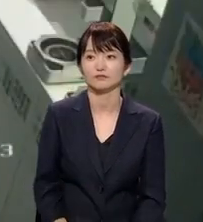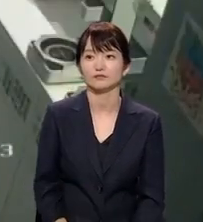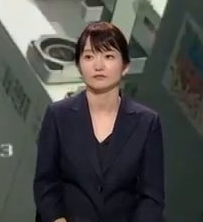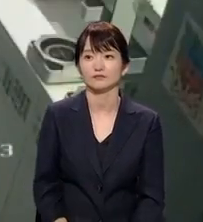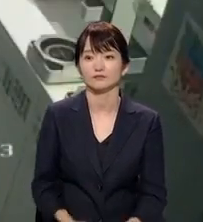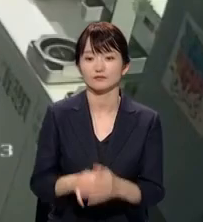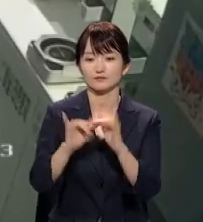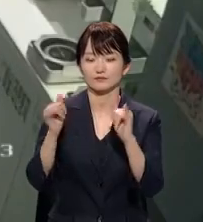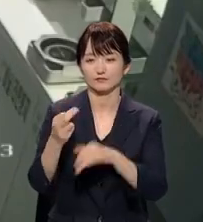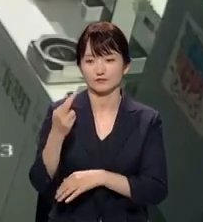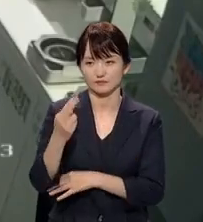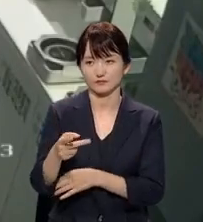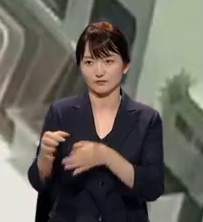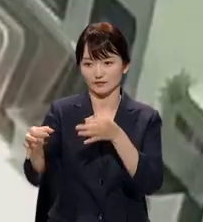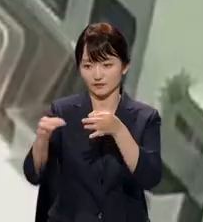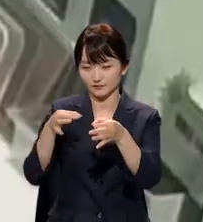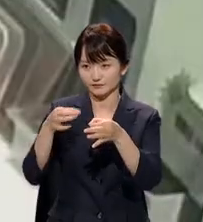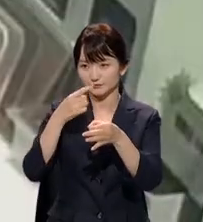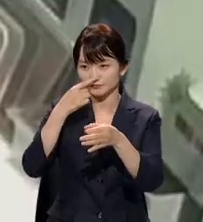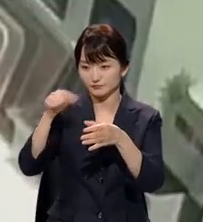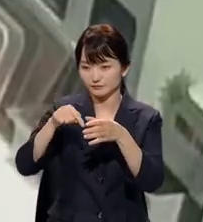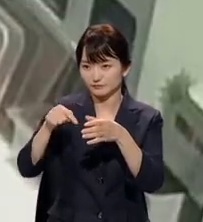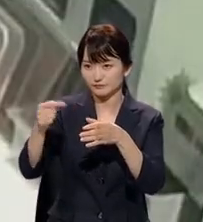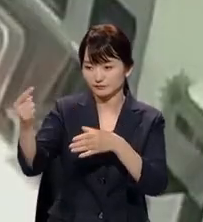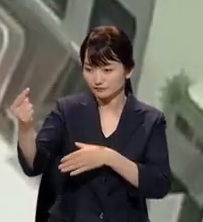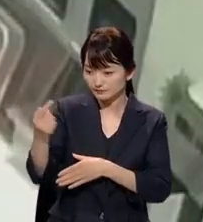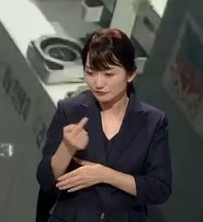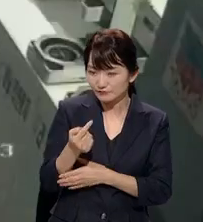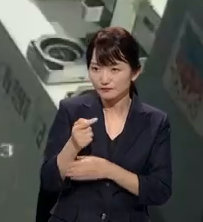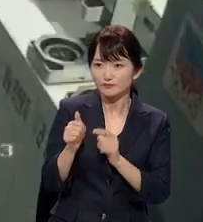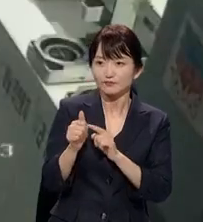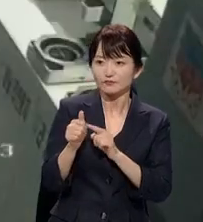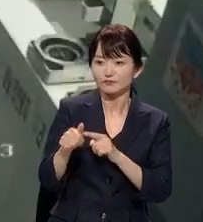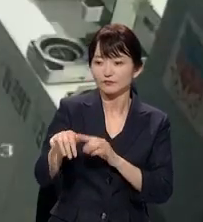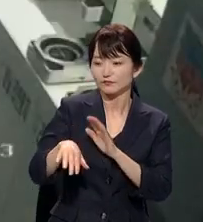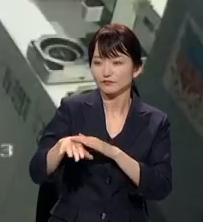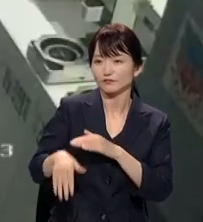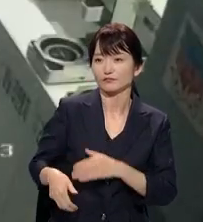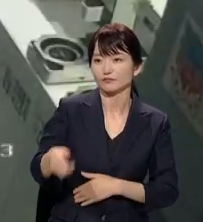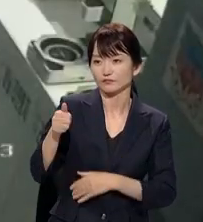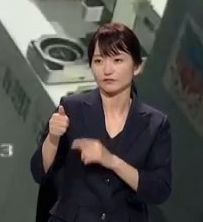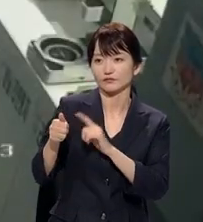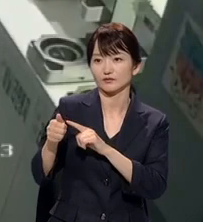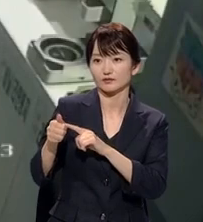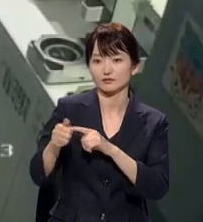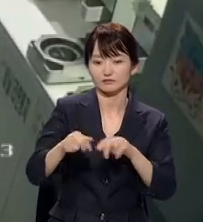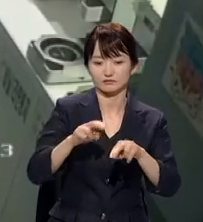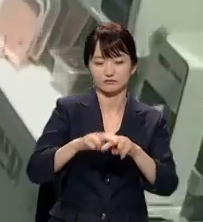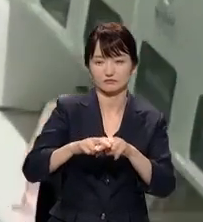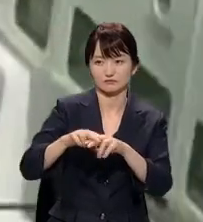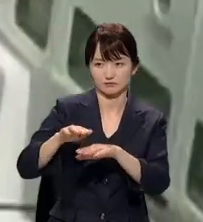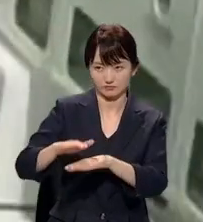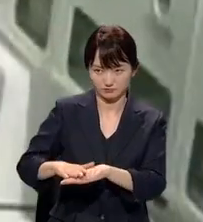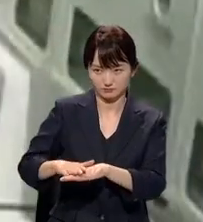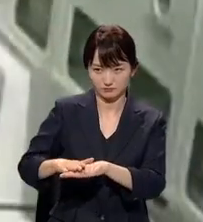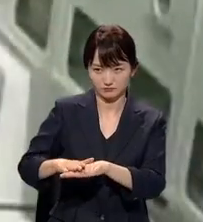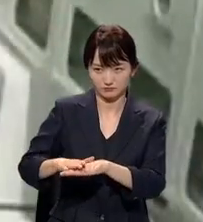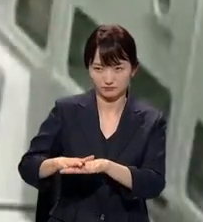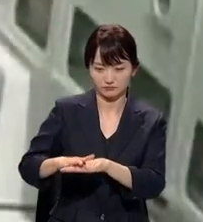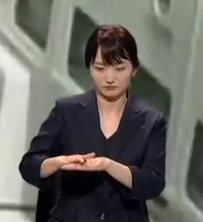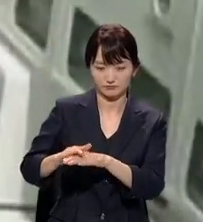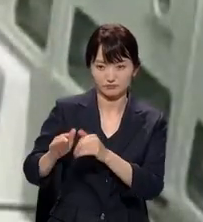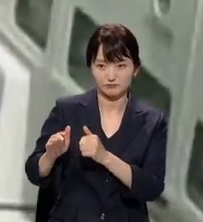무인 카페에 한 남성이 들어옵니다. 자, 그런데 손에 뭔가를 들고 있죠. 그거를 일단 잠시 의자에 두고 자판기 앞으로